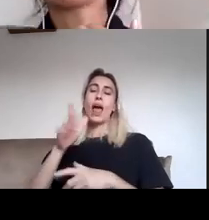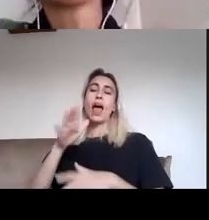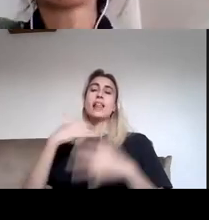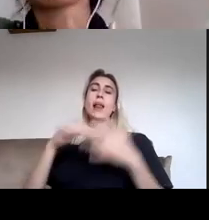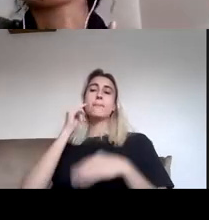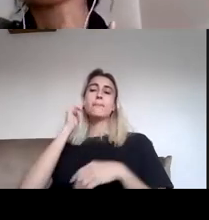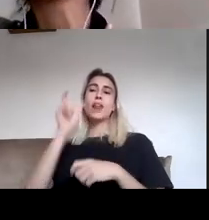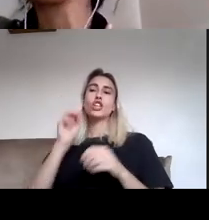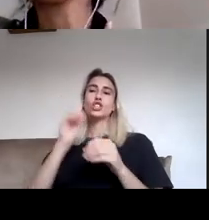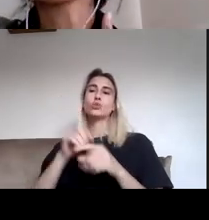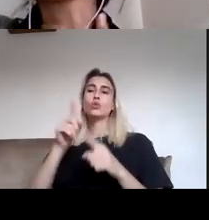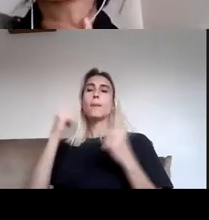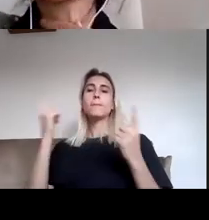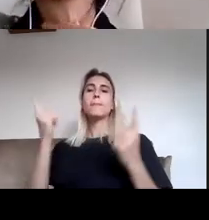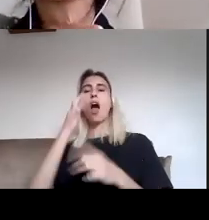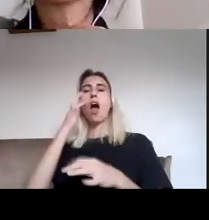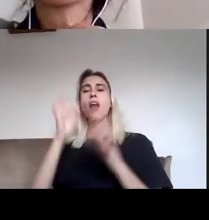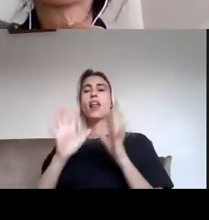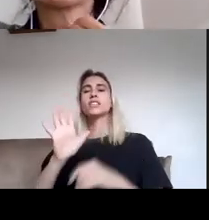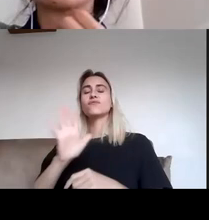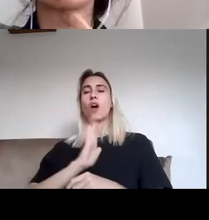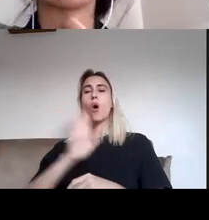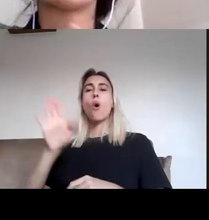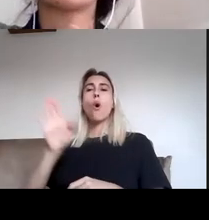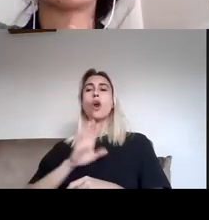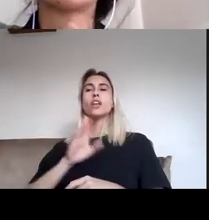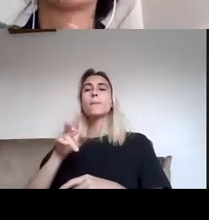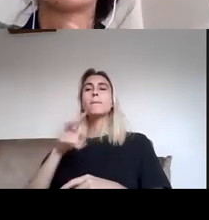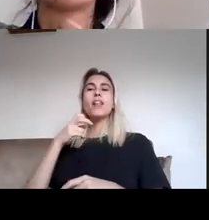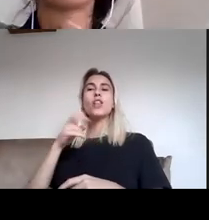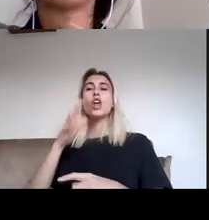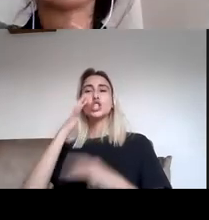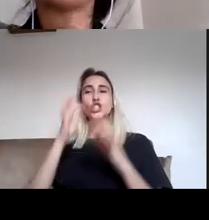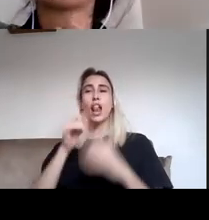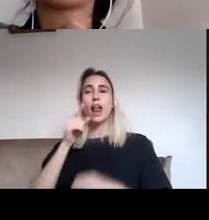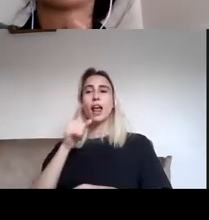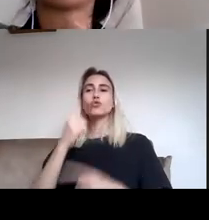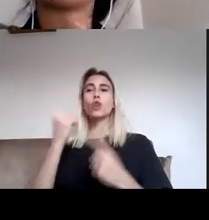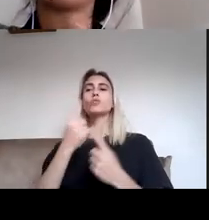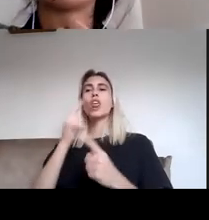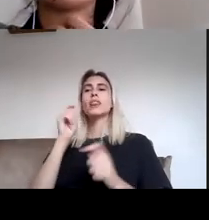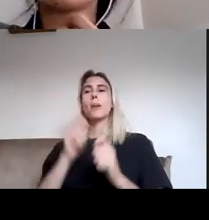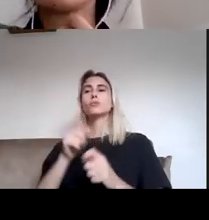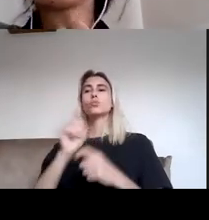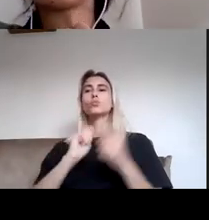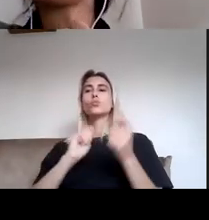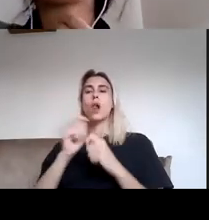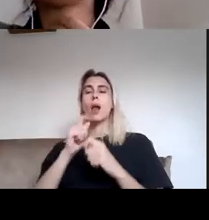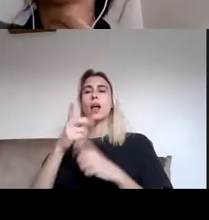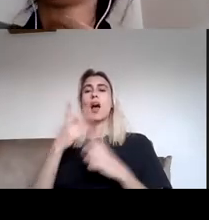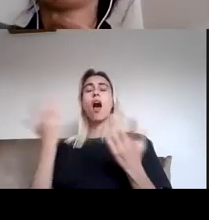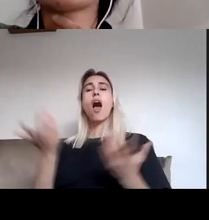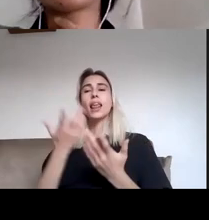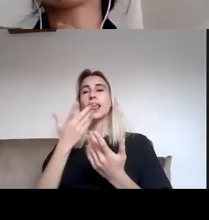bir böyle bir analizimiz olmuş. Öğrencilerimiz metro istasyonlarını incelerken şöyle şeyler yapmışlar uygulamada. Haliyle